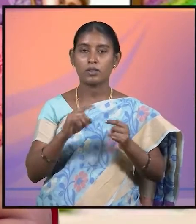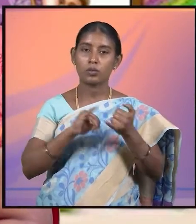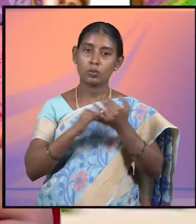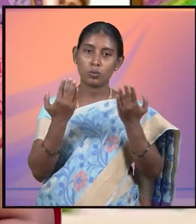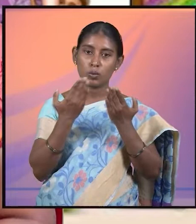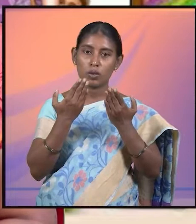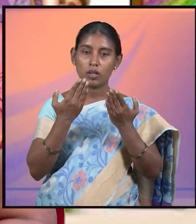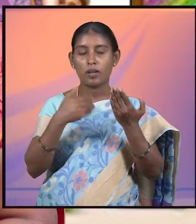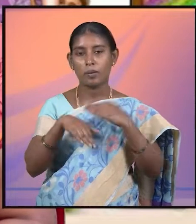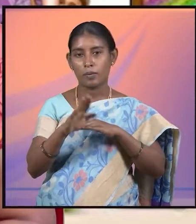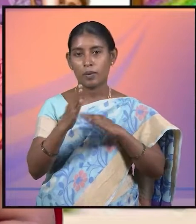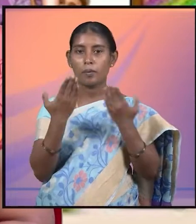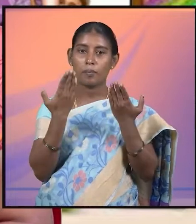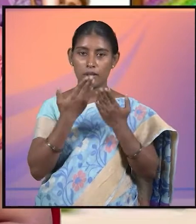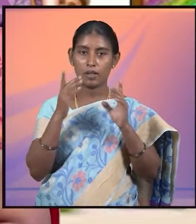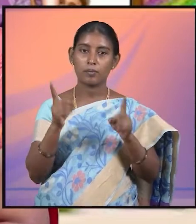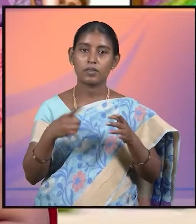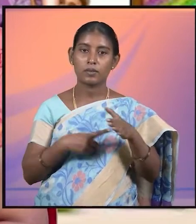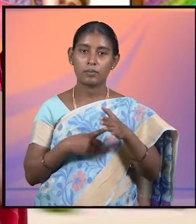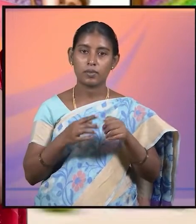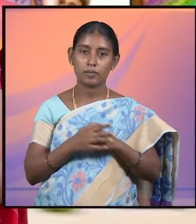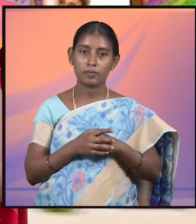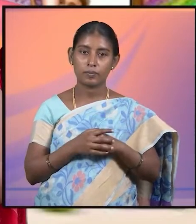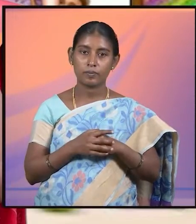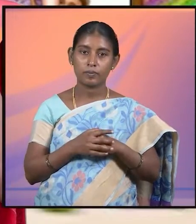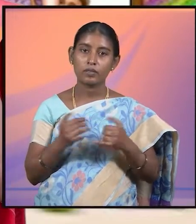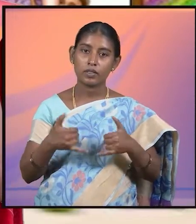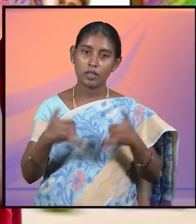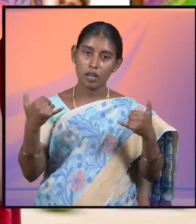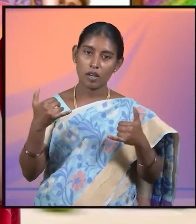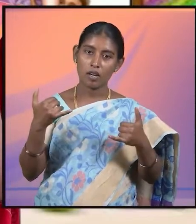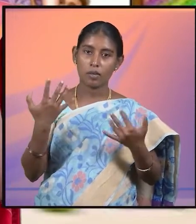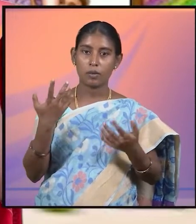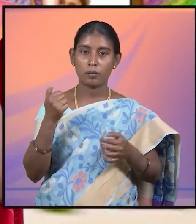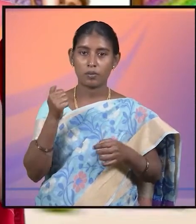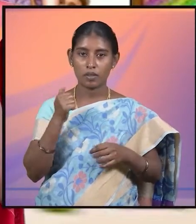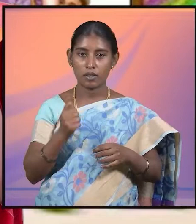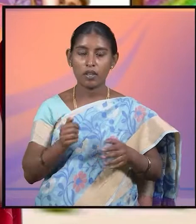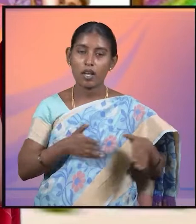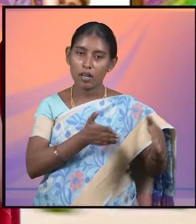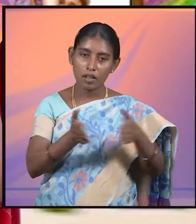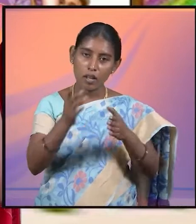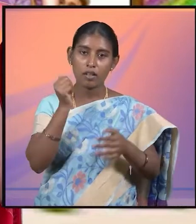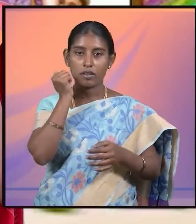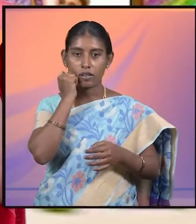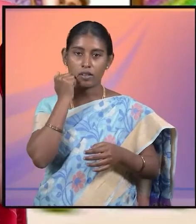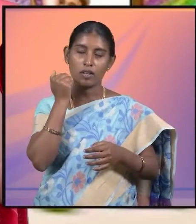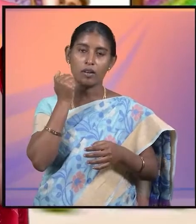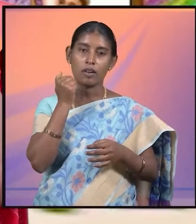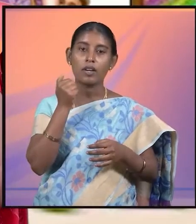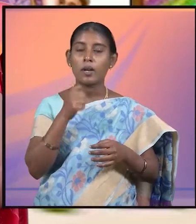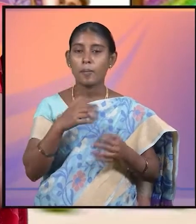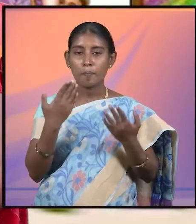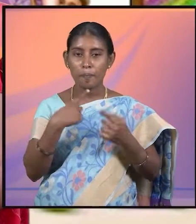பள்ளியில் சேர்ந்து படிக்க செய்யுங்கள் மாணவர்களே. நாடும் தாய், நகரும் நதியும் தாய்,